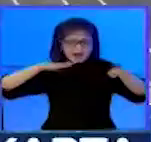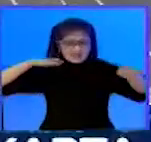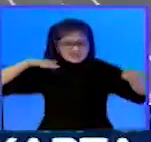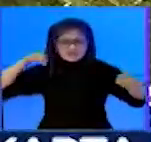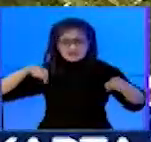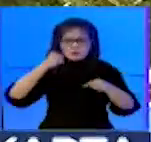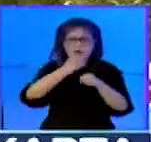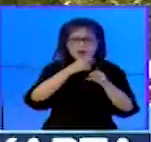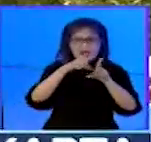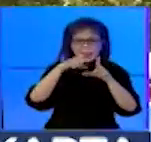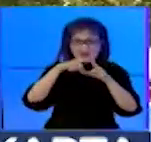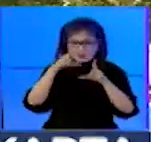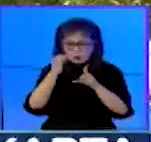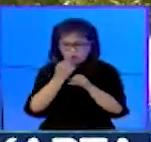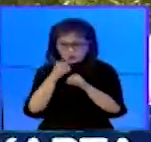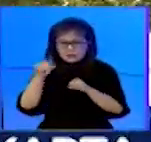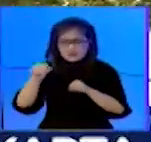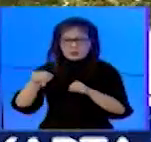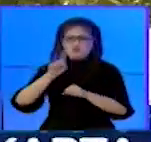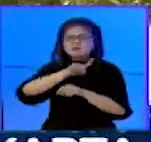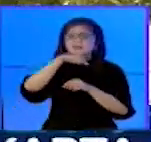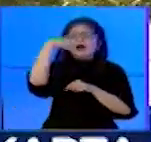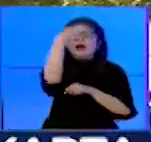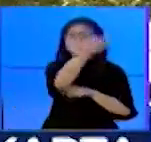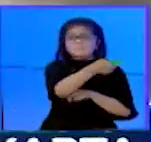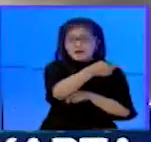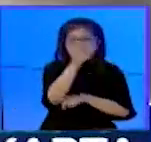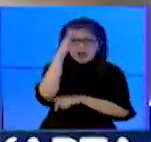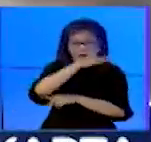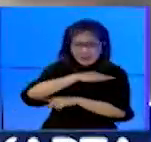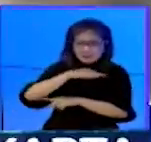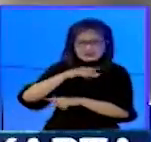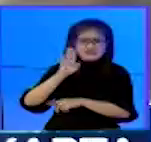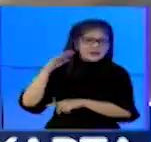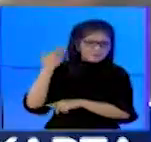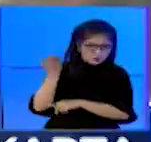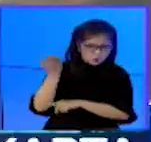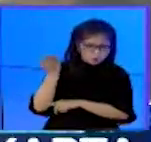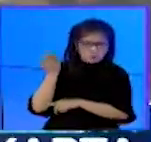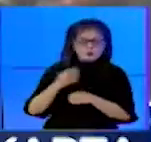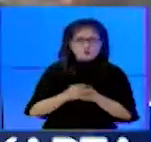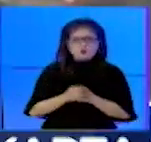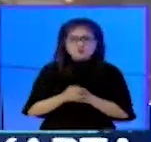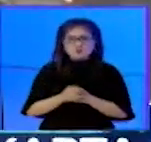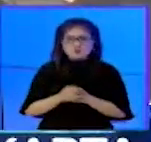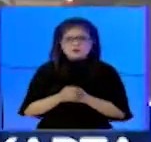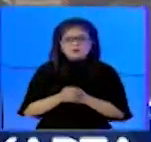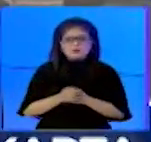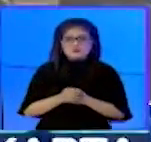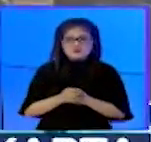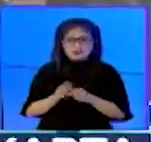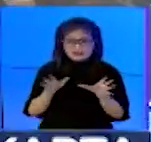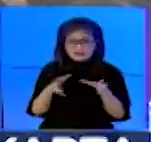Gadok ini akan terjadi pada esok hari dan juga hari Sabtu. Dengan hal itu juga dari pihak petugas